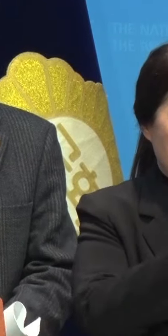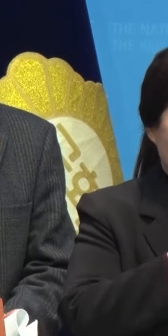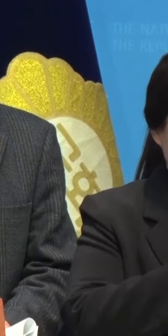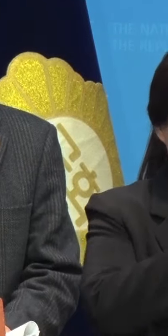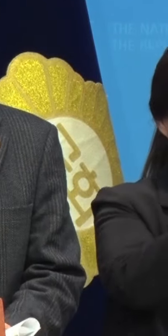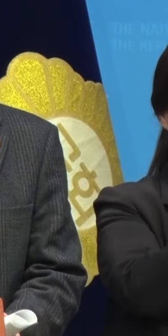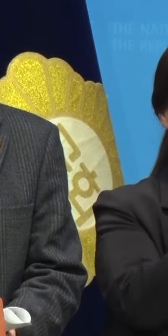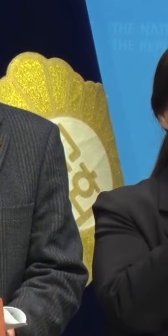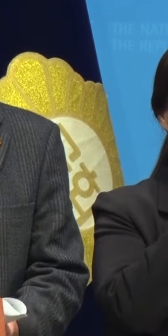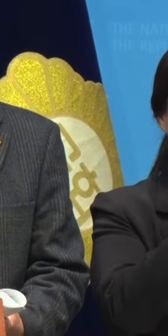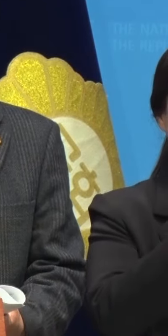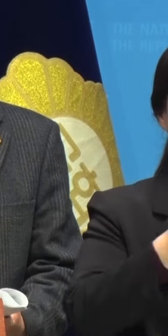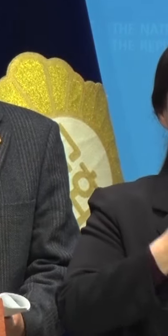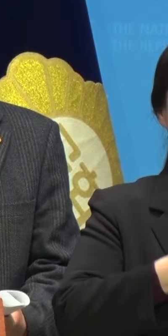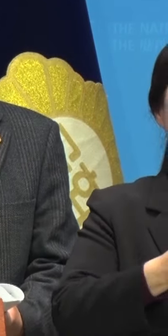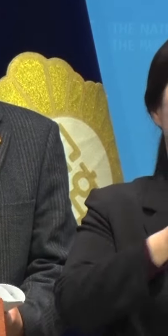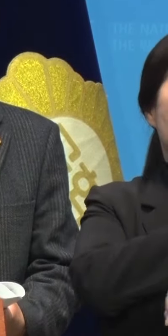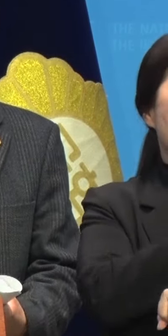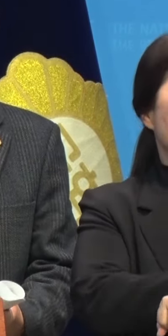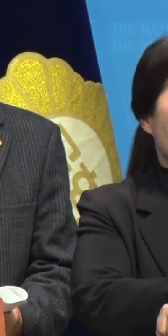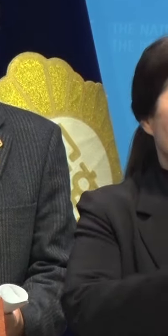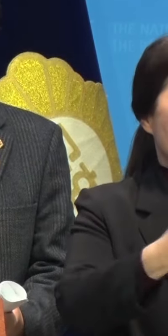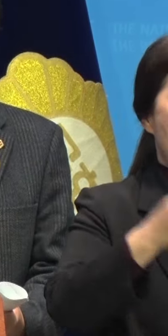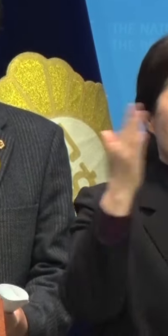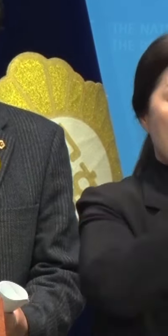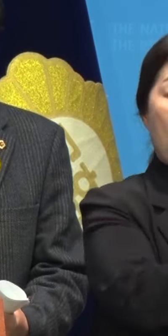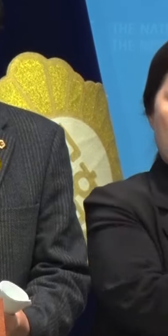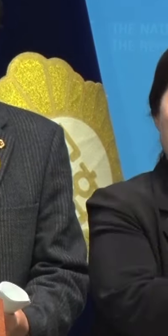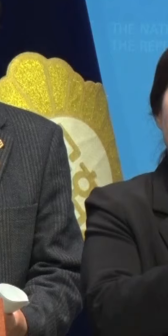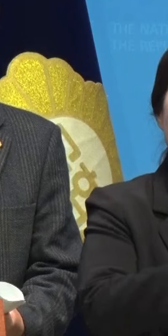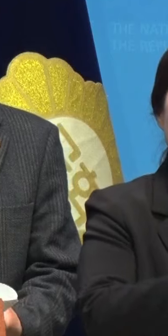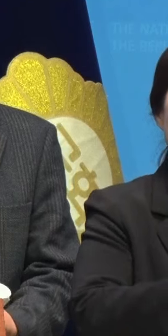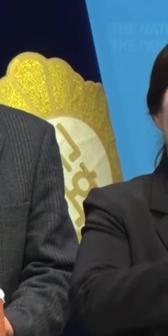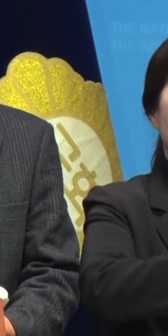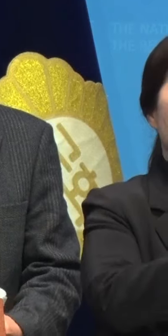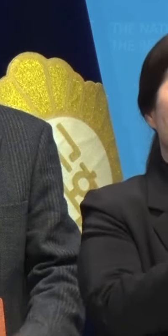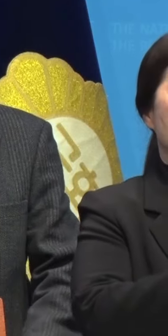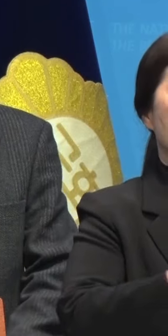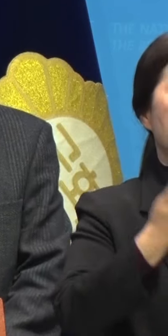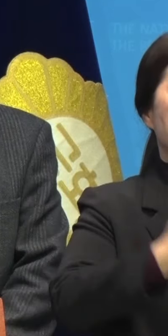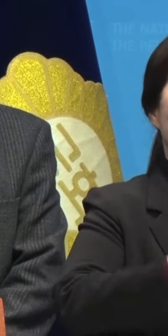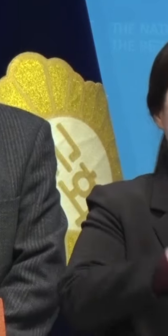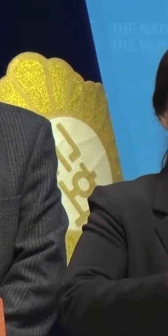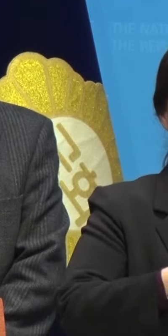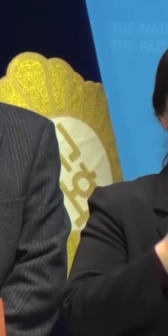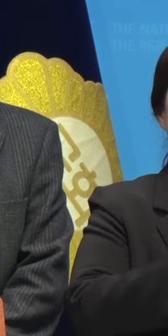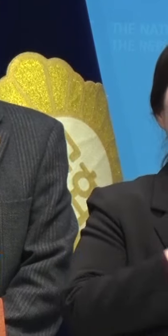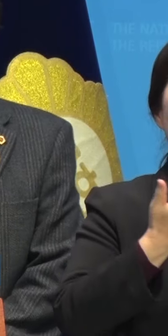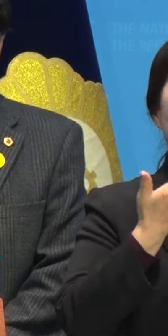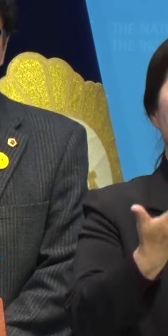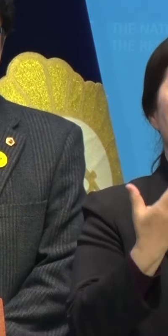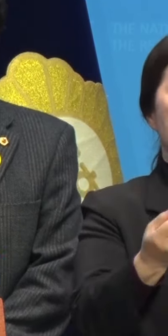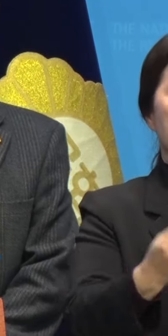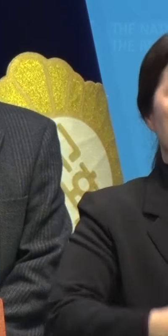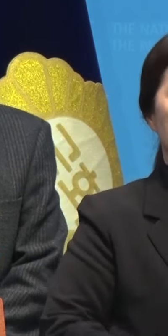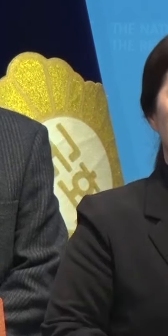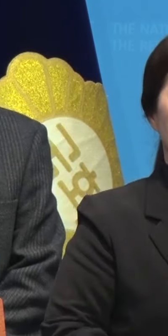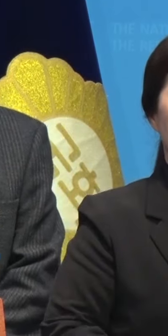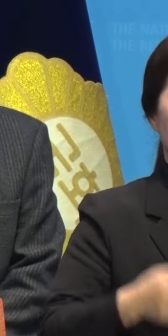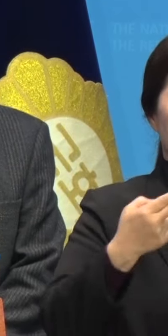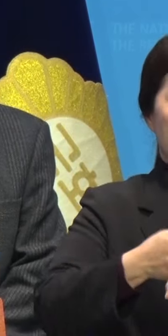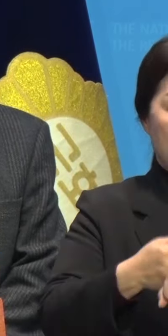있는 교사의 권리와 학생의 권리를 대립 공식에 억지로 대입했습니다. 교사와 학생